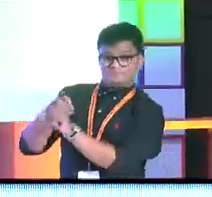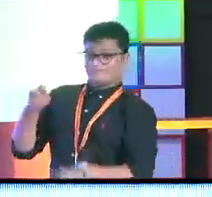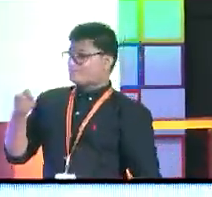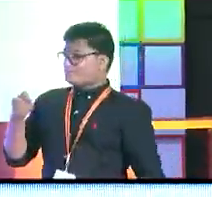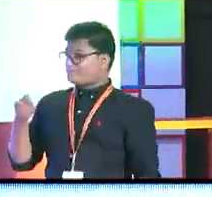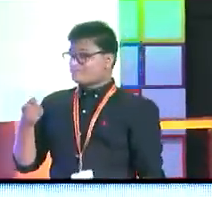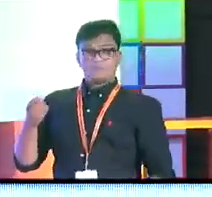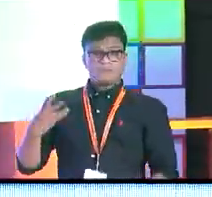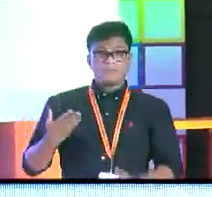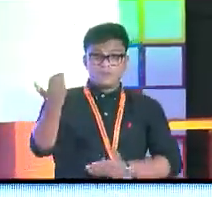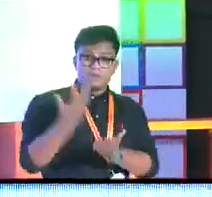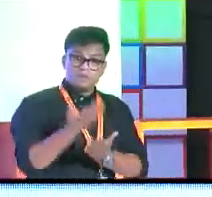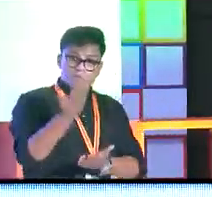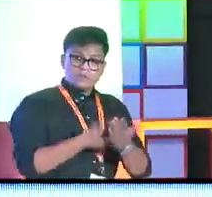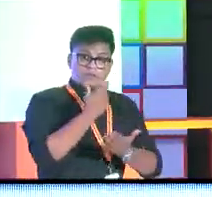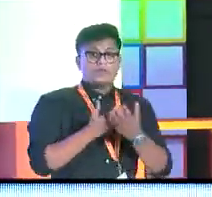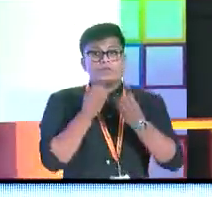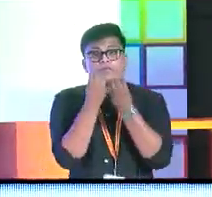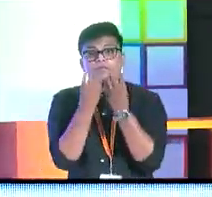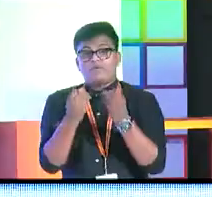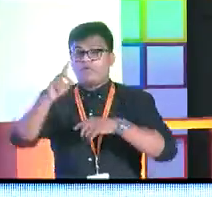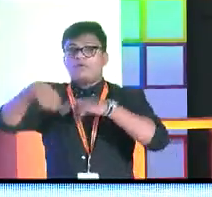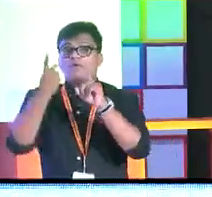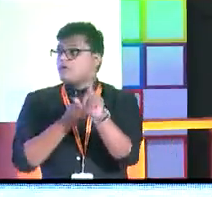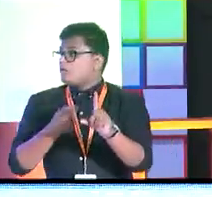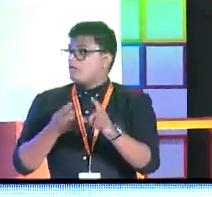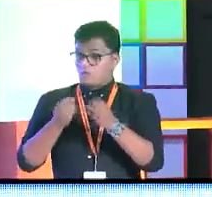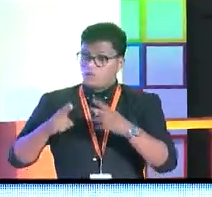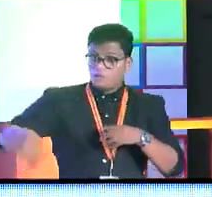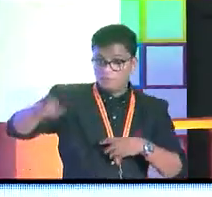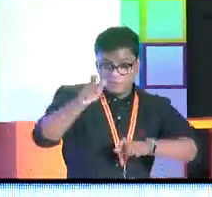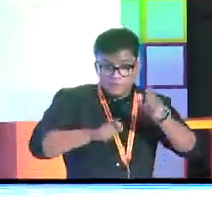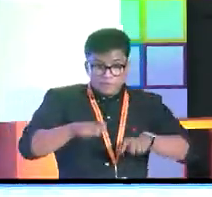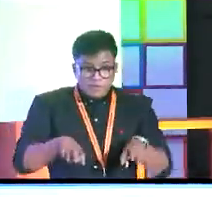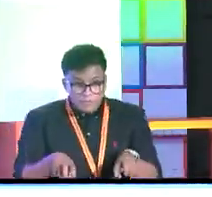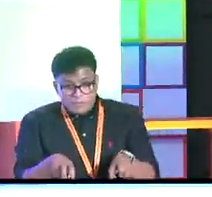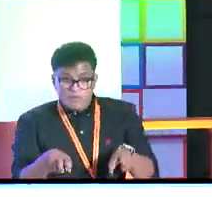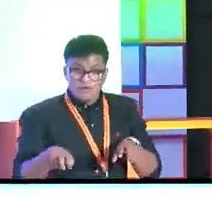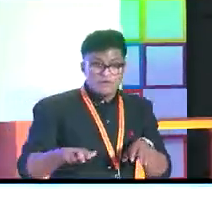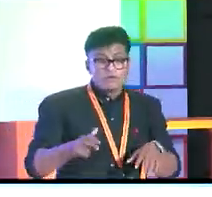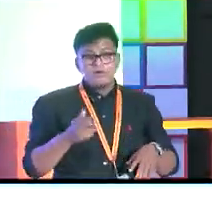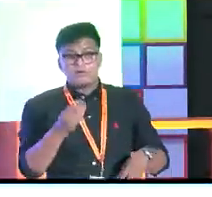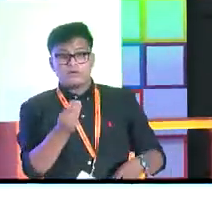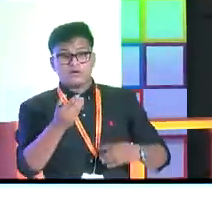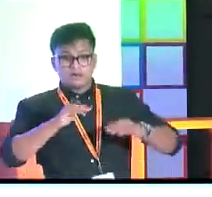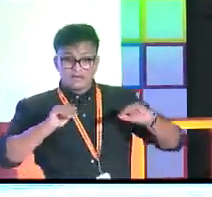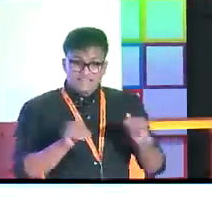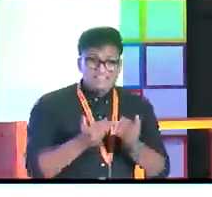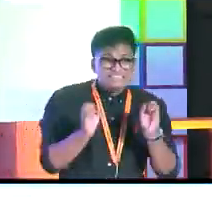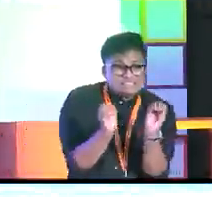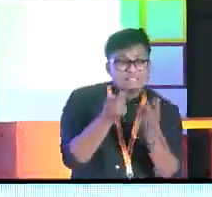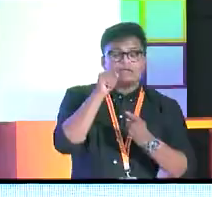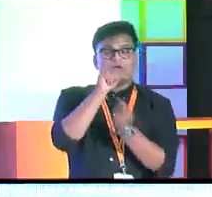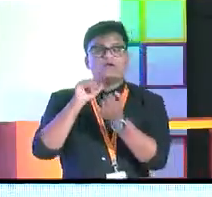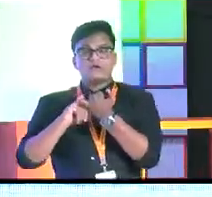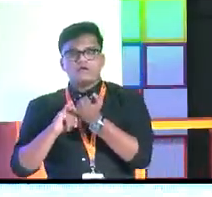ऑफ एप्लीकेशन हैव सर्टेनली ग्रोन, और मैं चाहूँगा कि नेक्स्ट ईयर से आप सभी लोग जो यहाँ बैठे हैं, जब भी ये फेलोशिप लॉन्च होती है, all